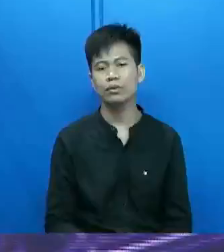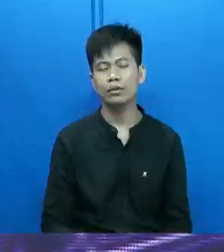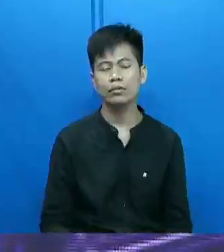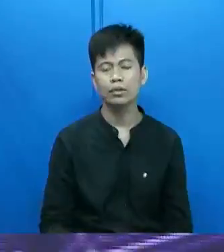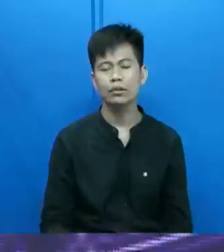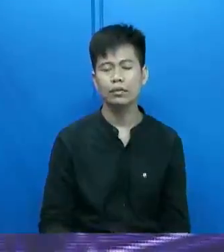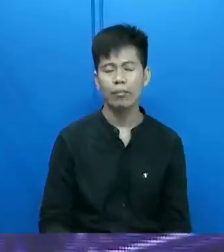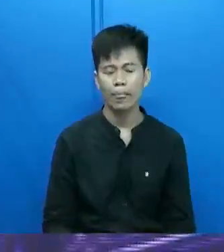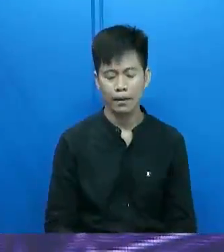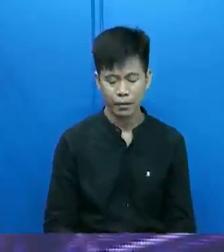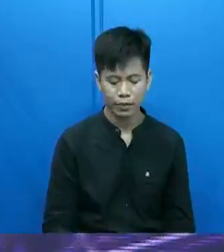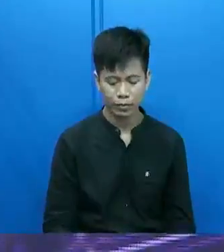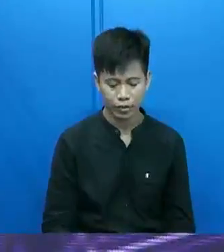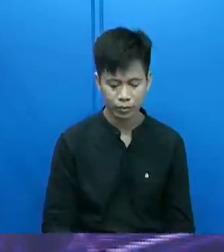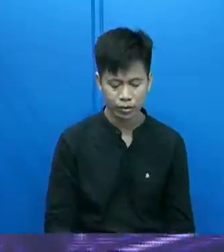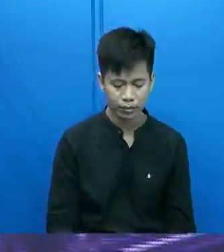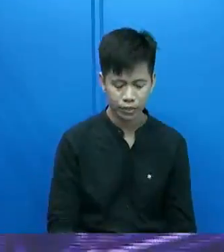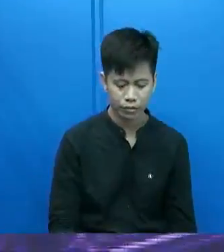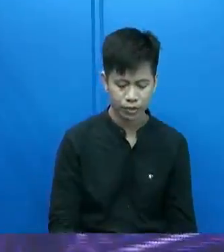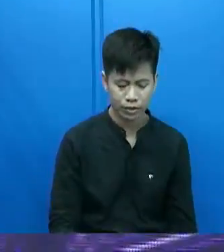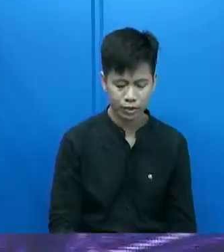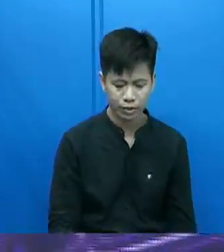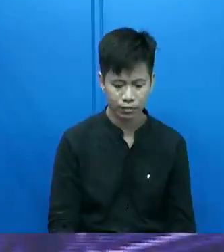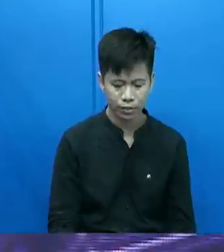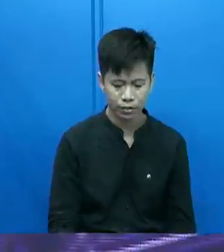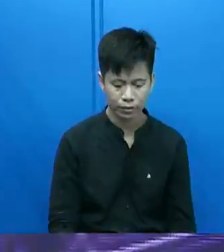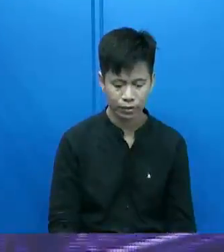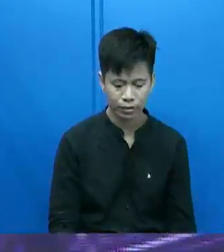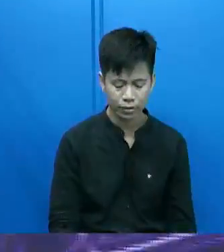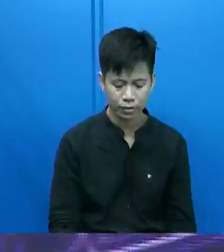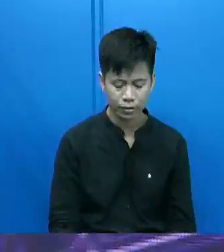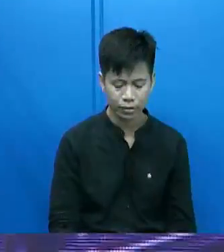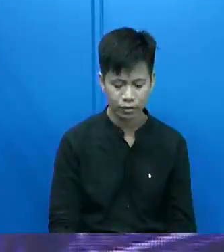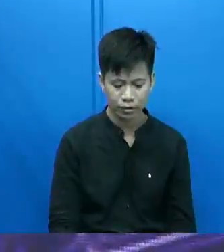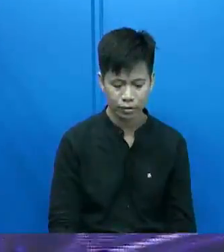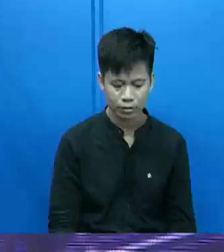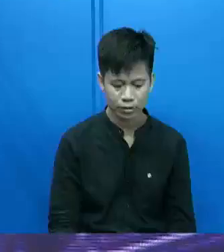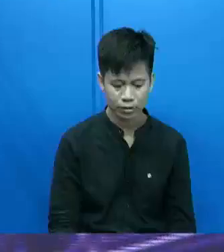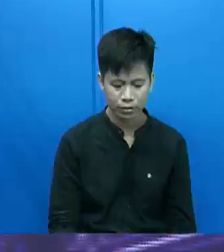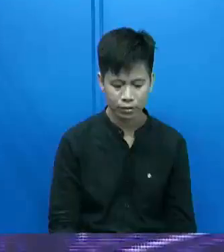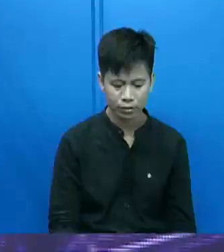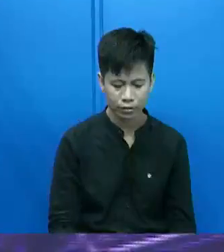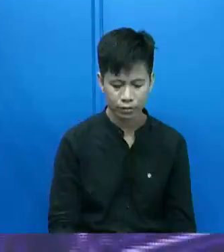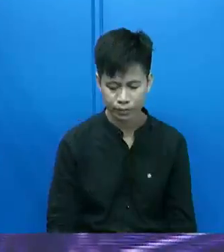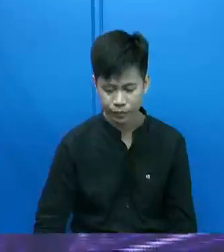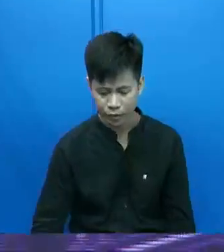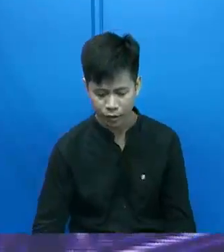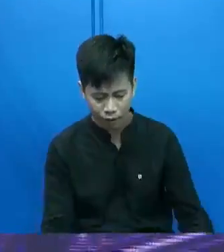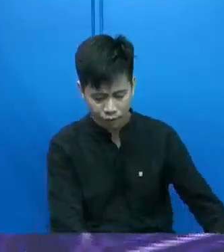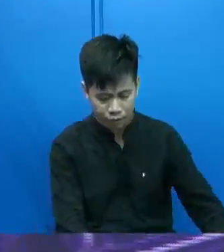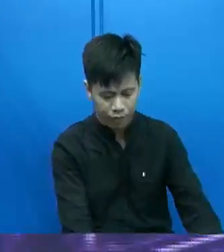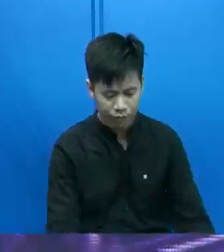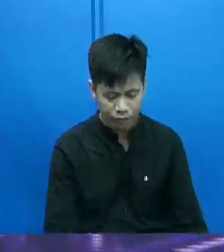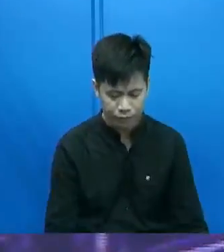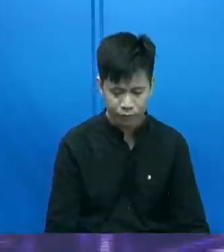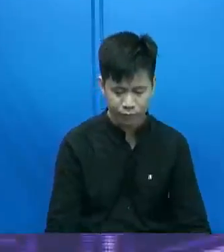كل شيء قدير. الحمد لله رب العالمين، حمدا شاكرا حمدا عظيما حمدا يوافي نعمه ويكافي مزيدا. يا ربنا لك